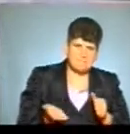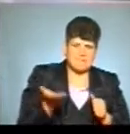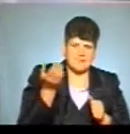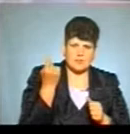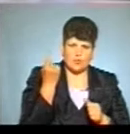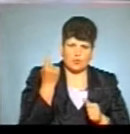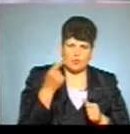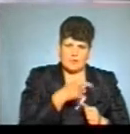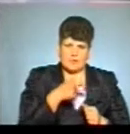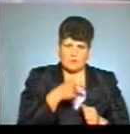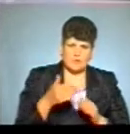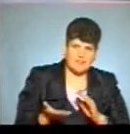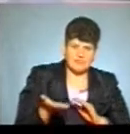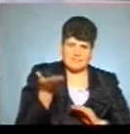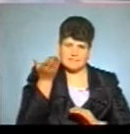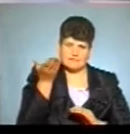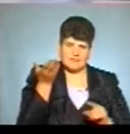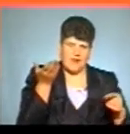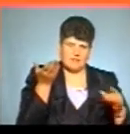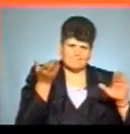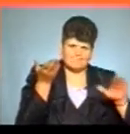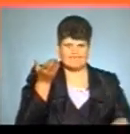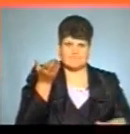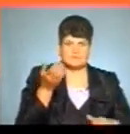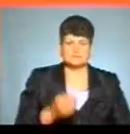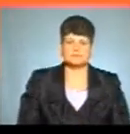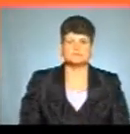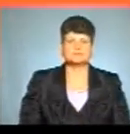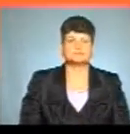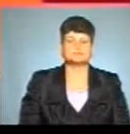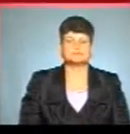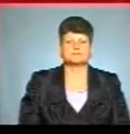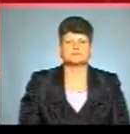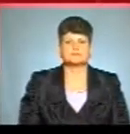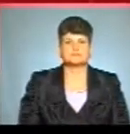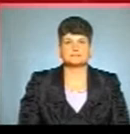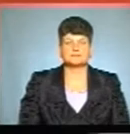кандидата з політичної партії, а іншого опустити.